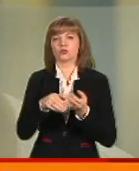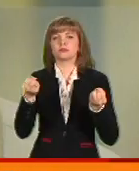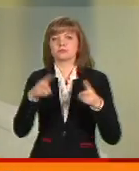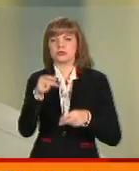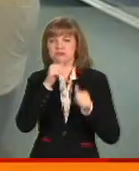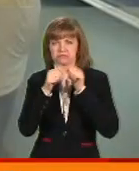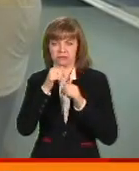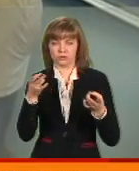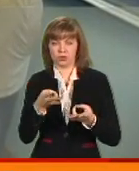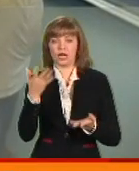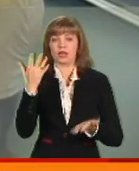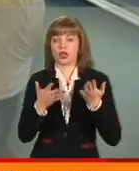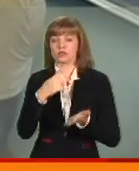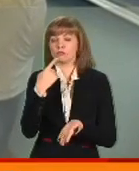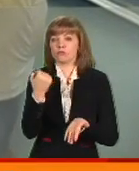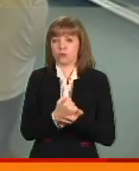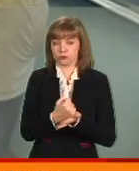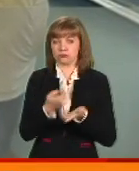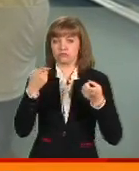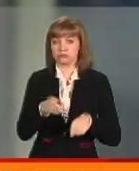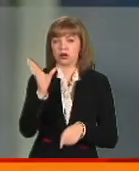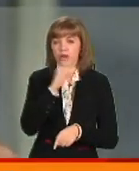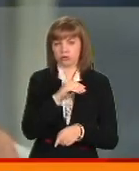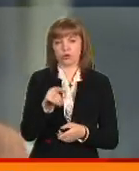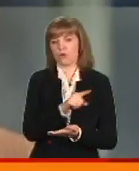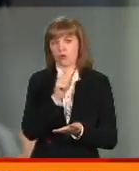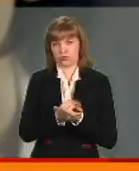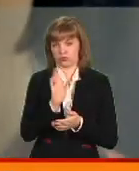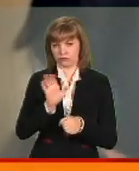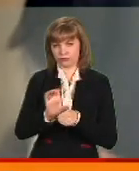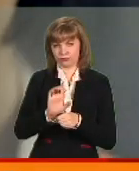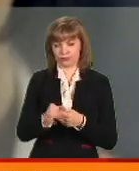спеціальних експериментів. Якщо вона підтвердить свою життєздатність, вона обов'язково буде перевірена.